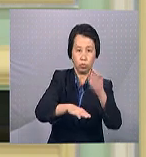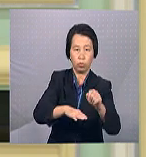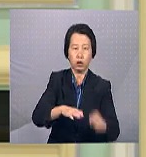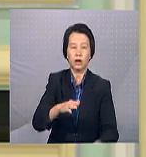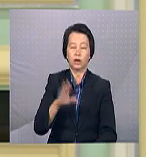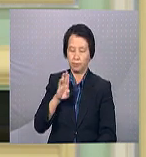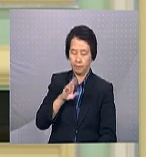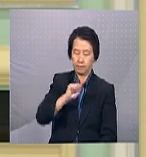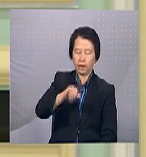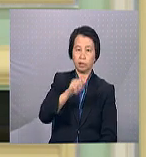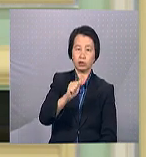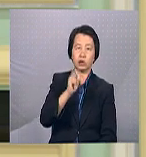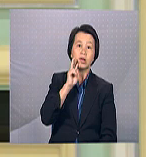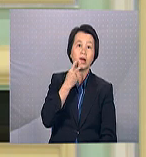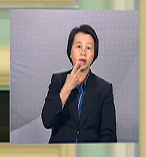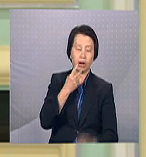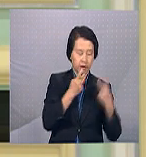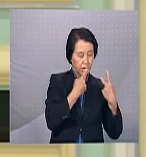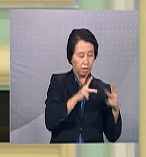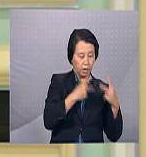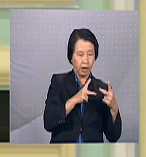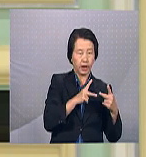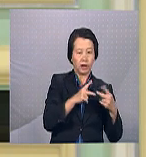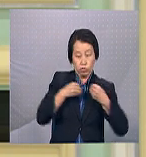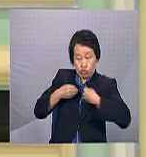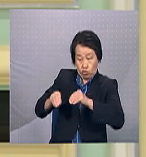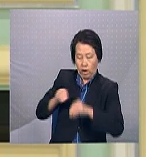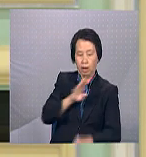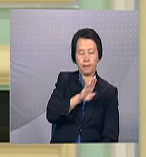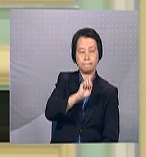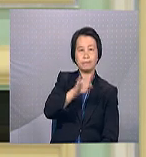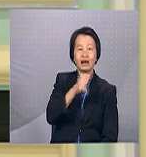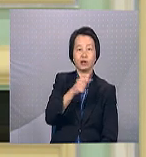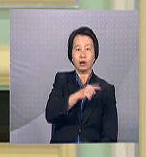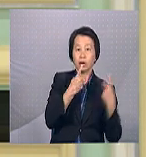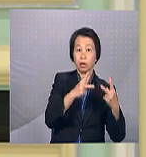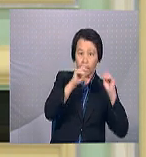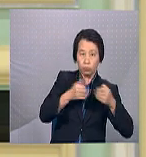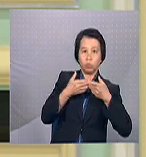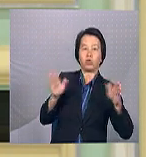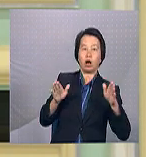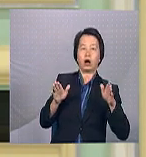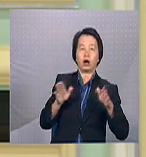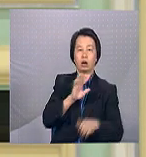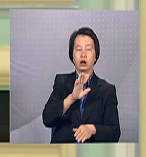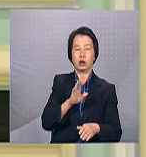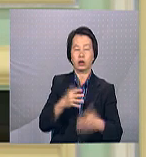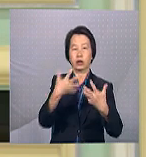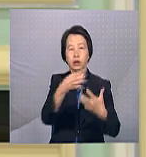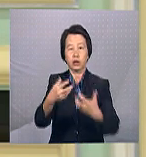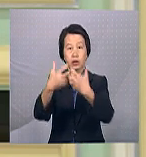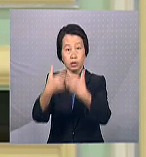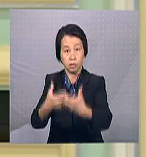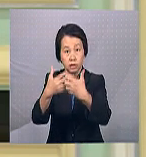sayur diperlukan, kedai baja boleh dibuka. Kita benarkan untuk membuka kedai baja. Perkilangan